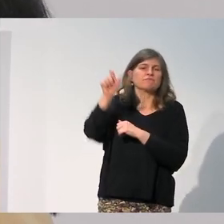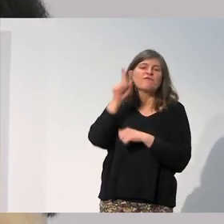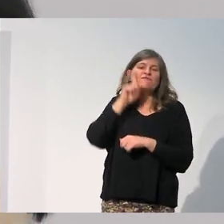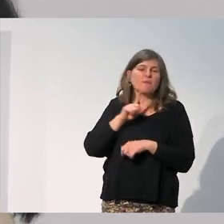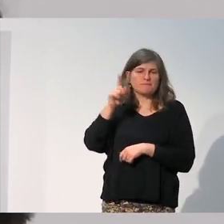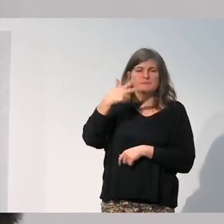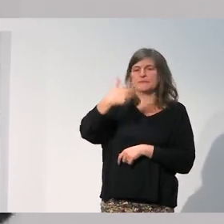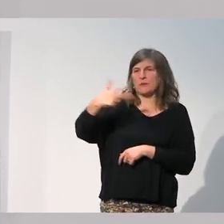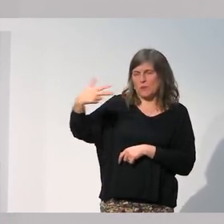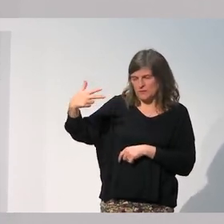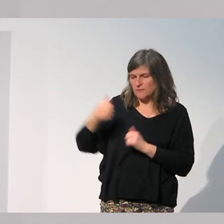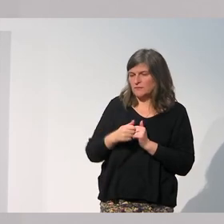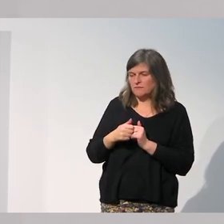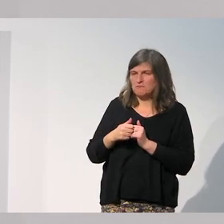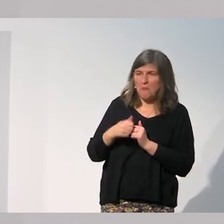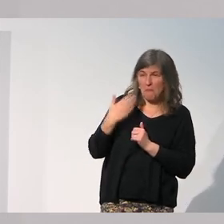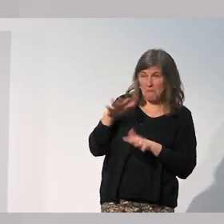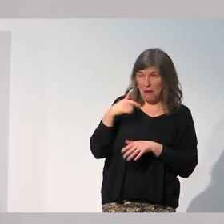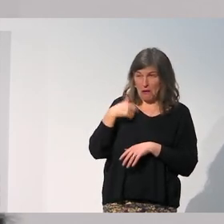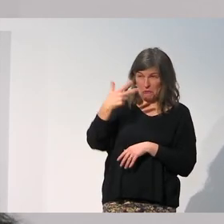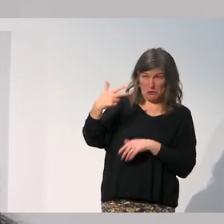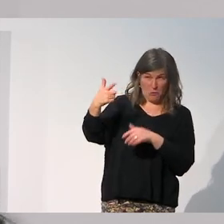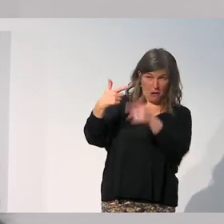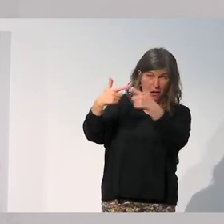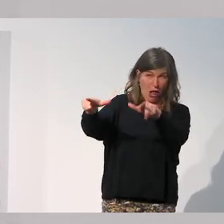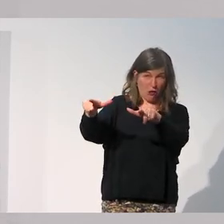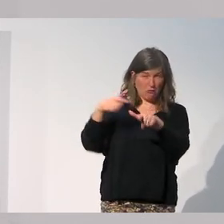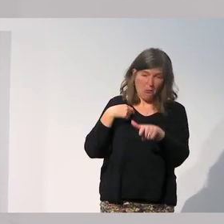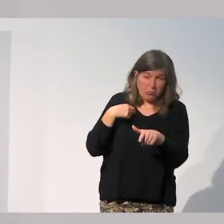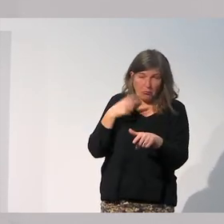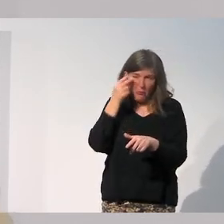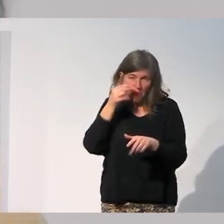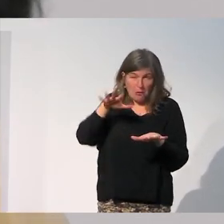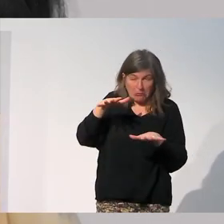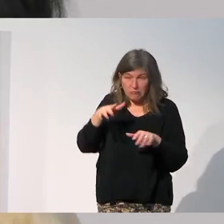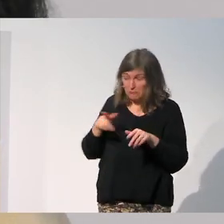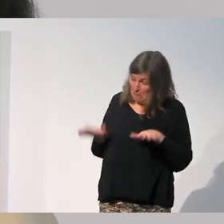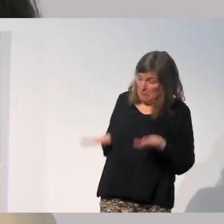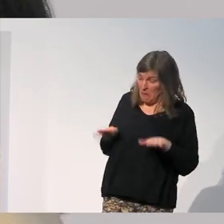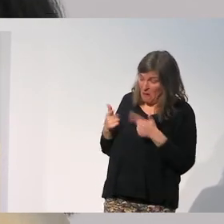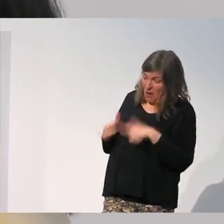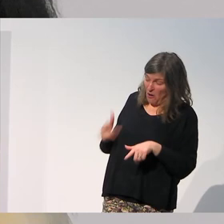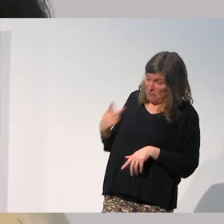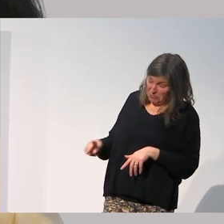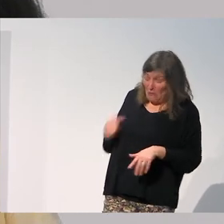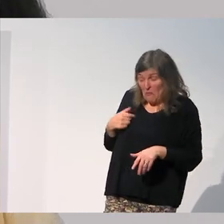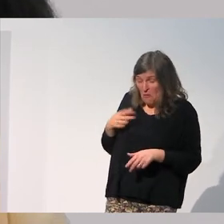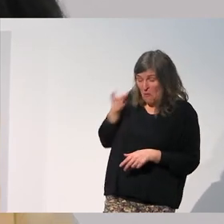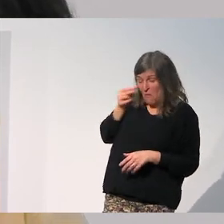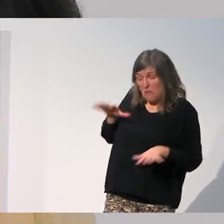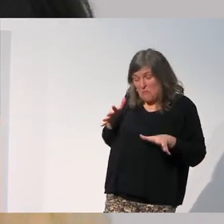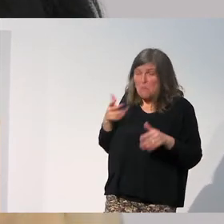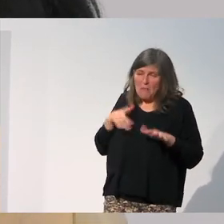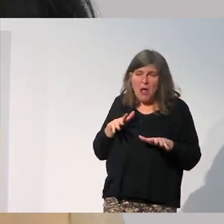pas. Pas bien non plus le danois et je comprends pas le pingouin, en gros c'est ça. Et il comprend finalement ces